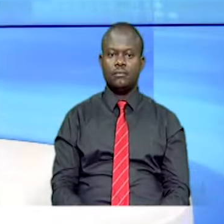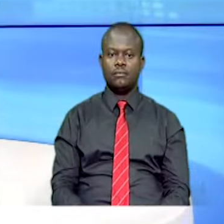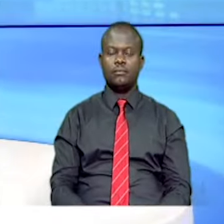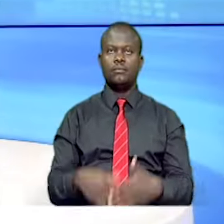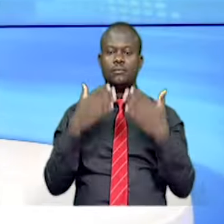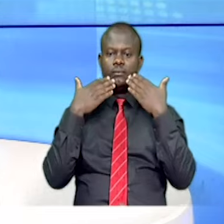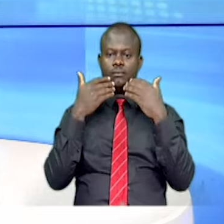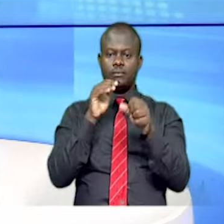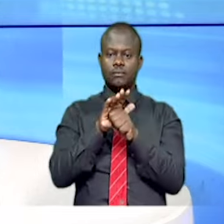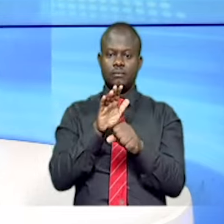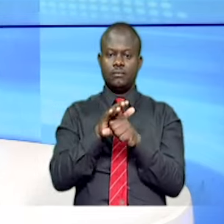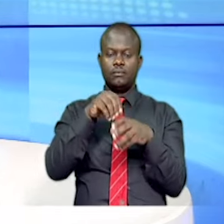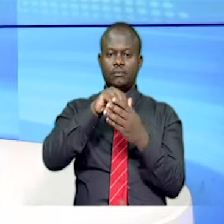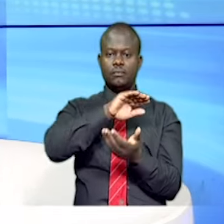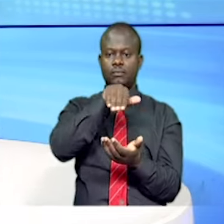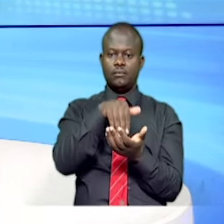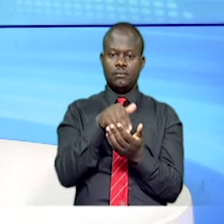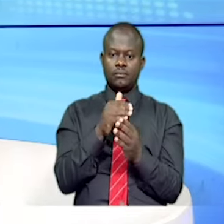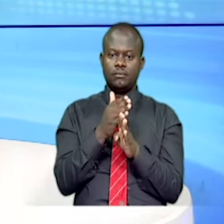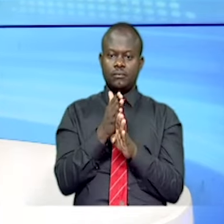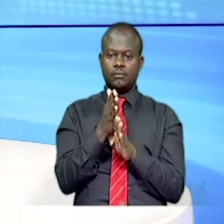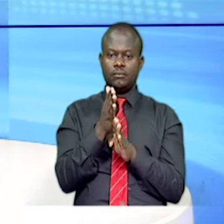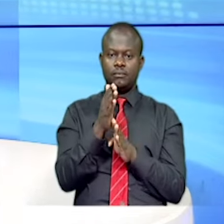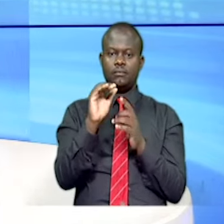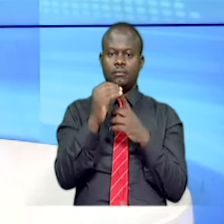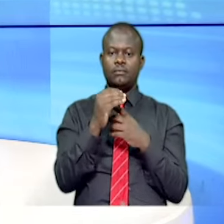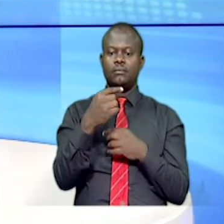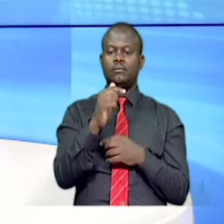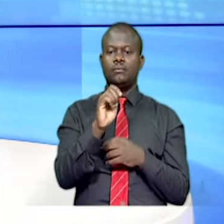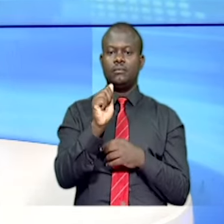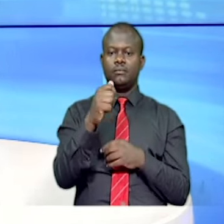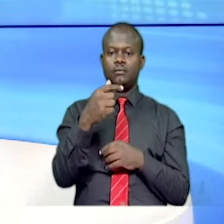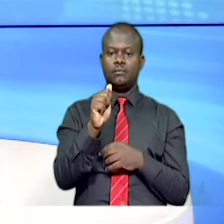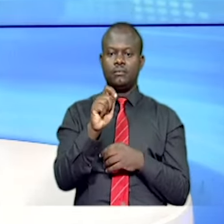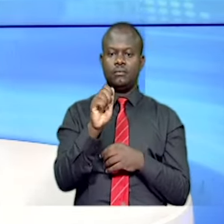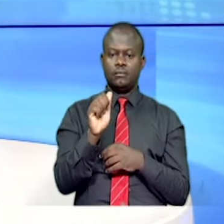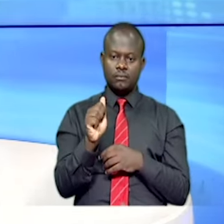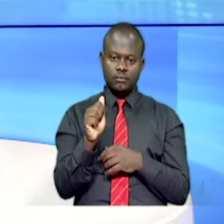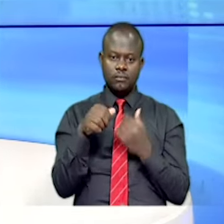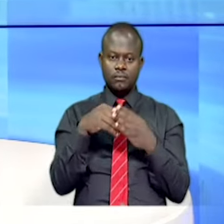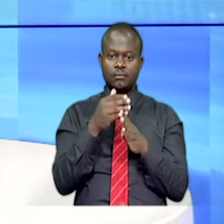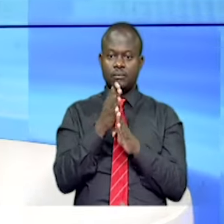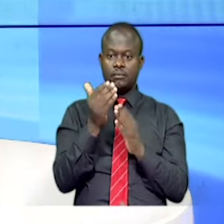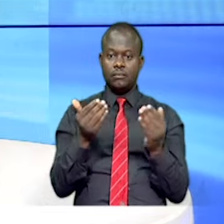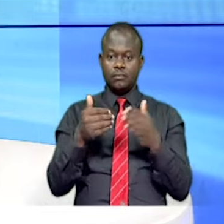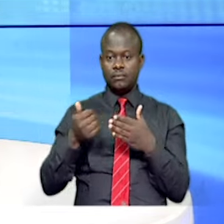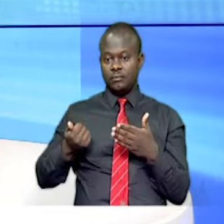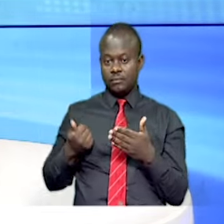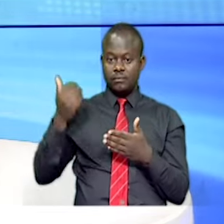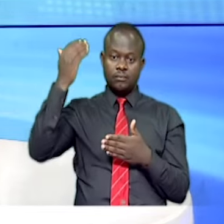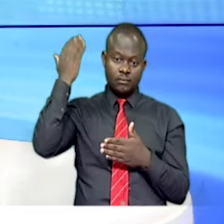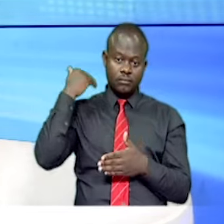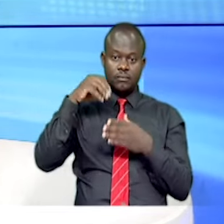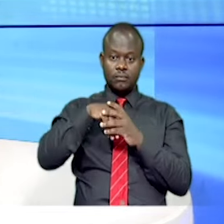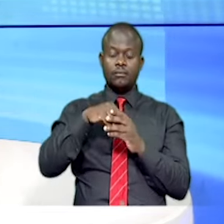Arakoze cyane Théogène, naho mu kigo kigorora muco cya Gitagata cyarimo kigororwamo abana b'abakobwa bahoze